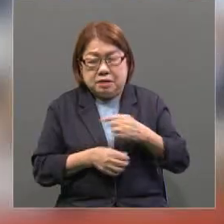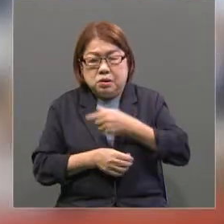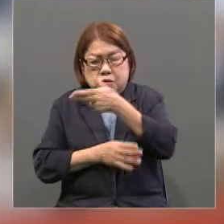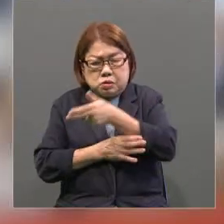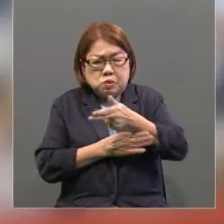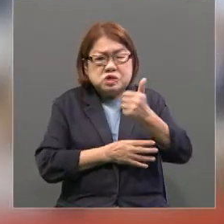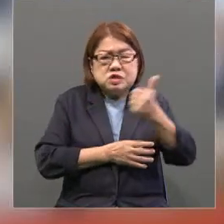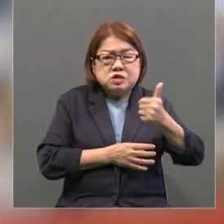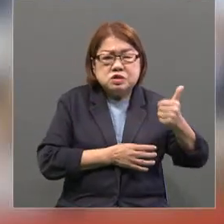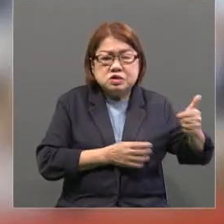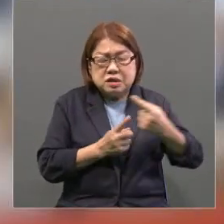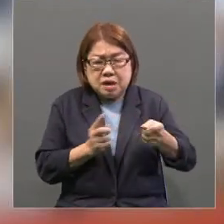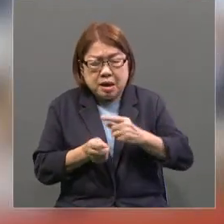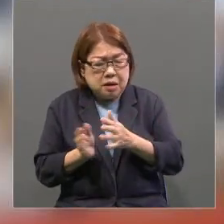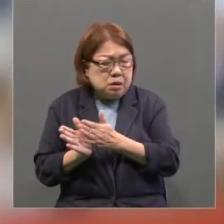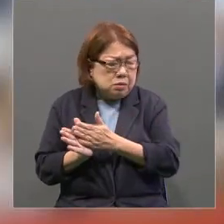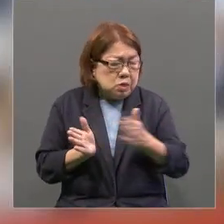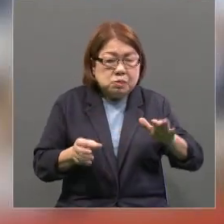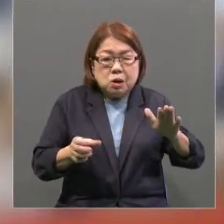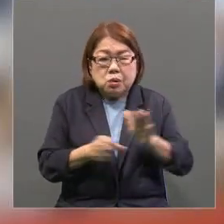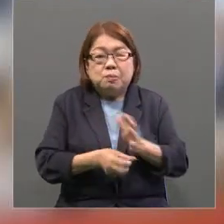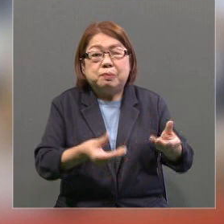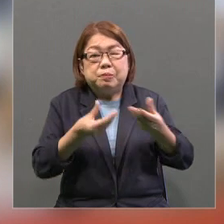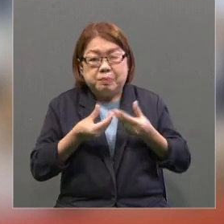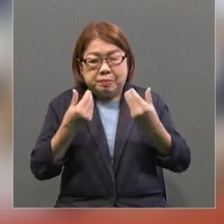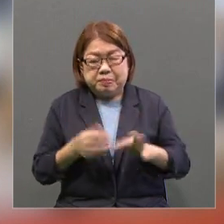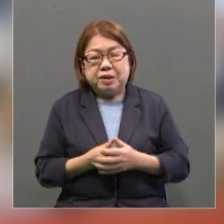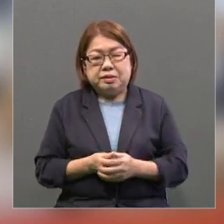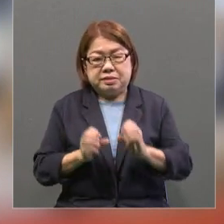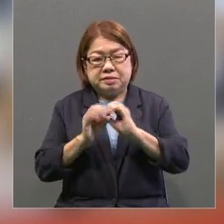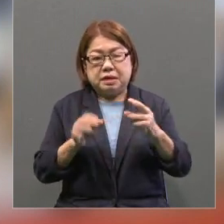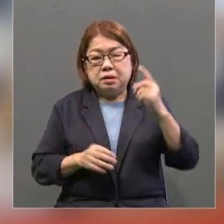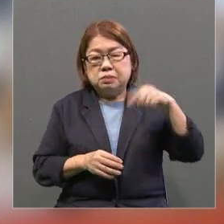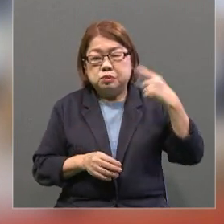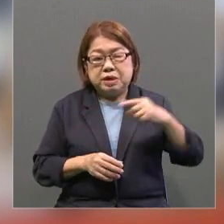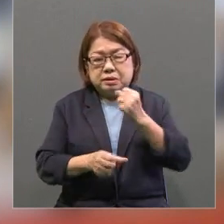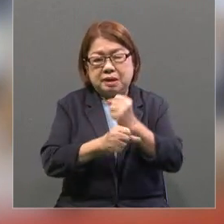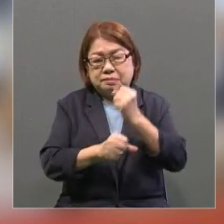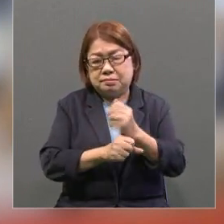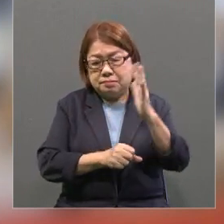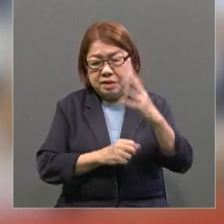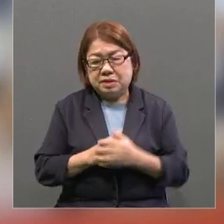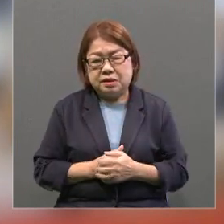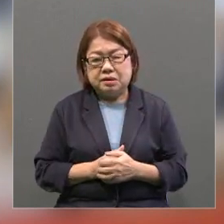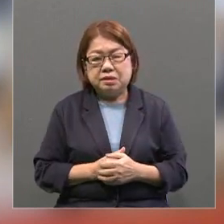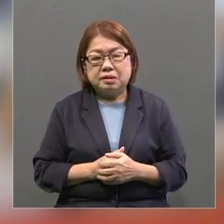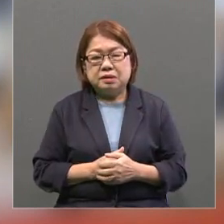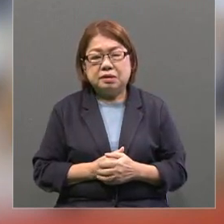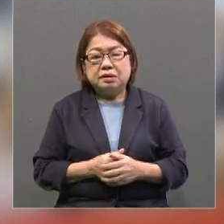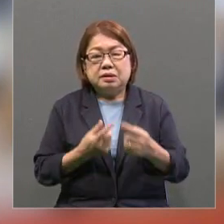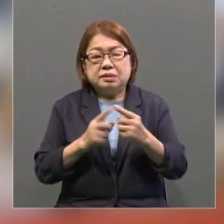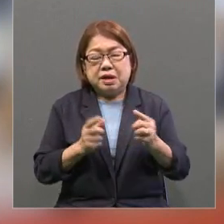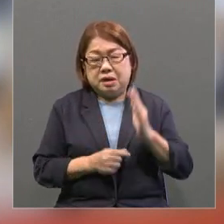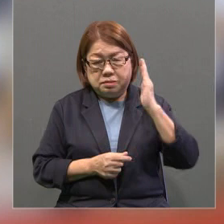ดูกล้องจนได้ภาพฉบับเต็มทั้งหมดมาแล้วและยืนยันได้ว่ามิ้นไม่ได้ลงมือทำร้ายร่างกายน้องปีใหม่แต่